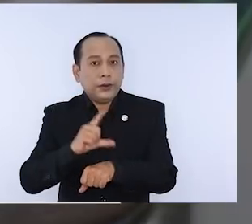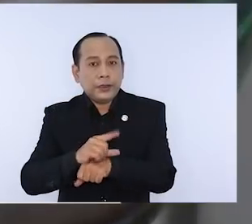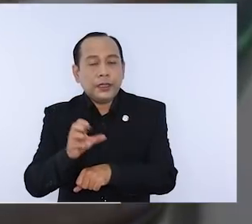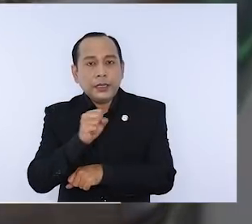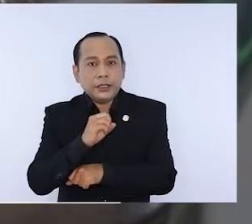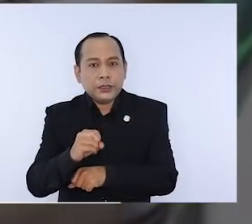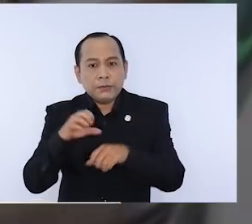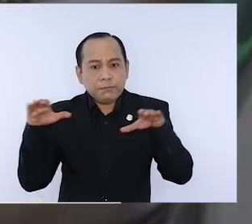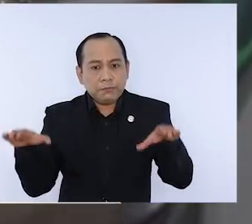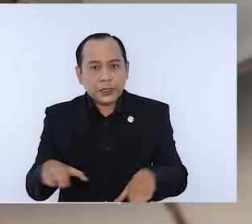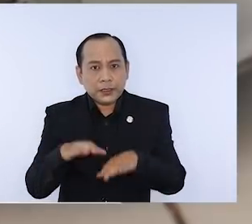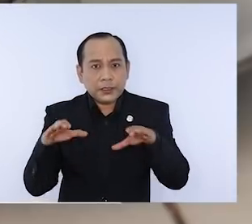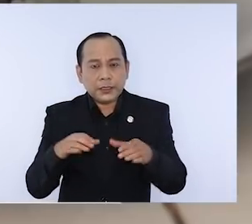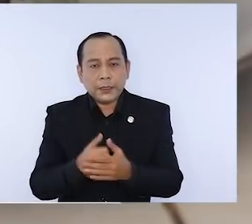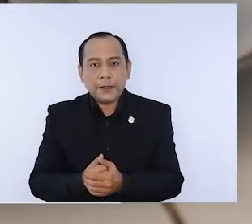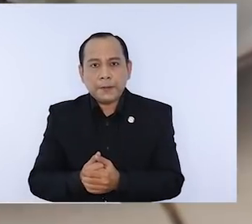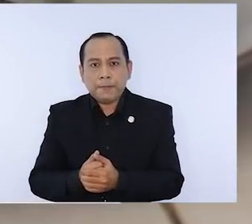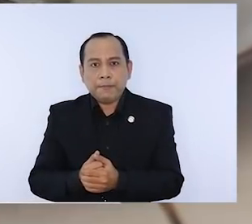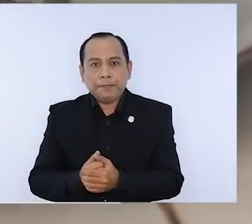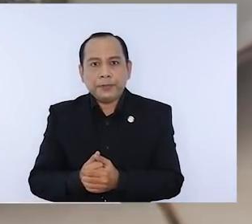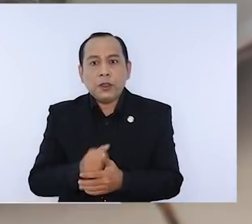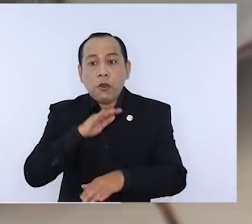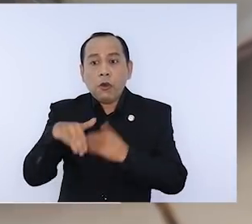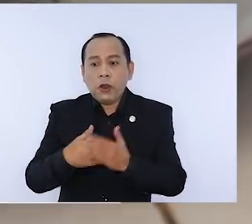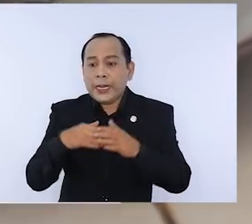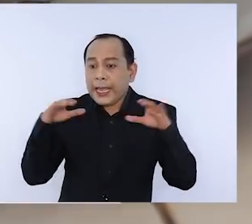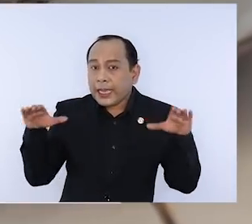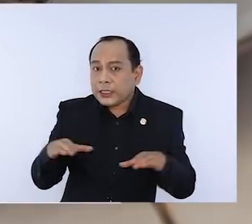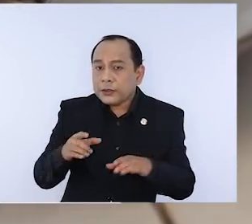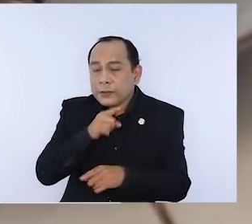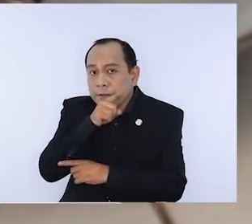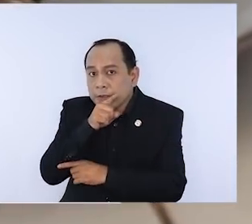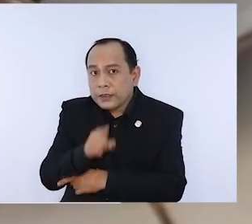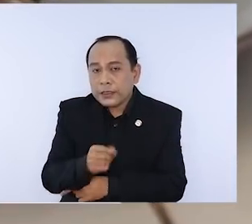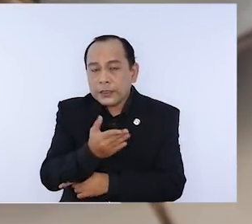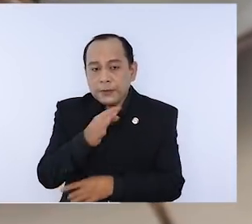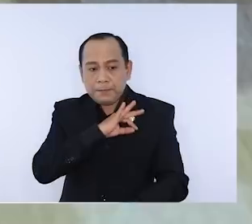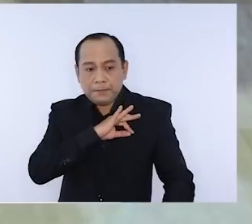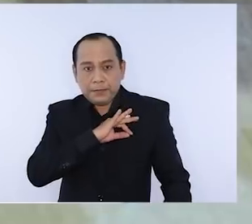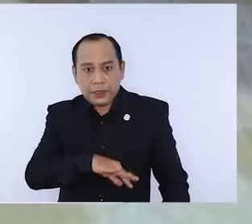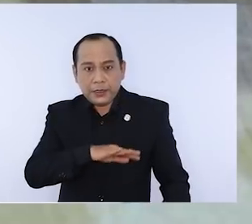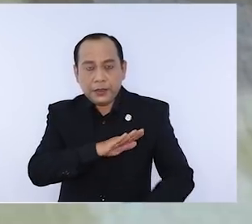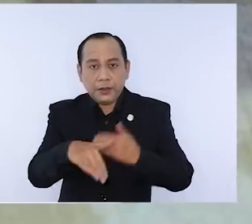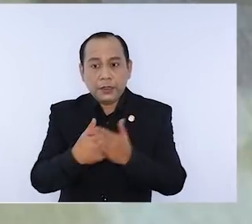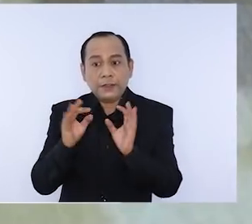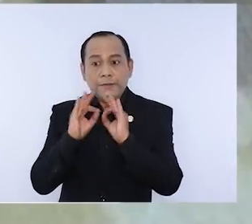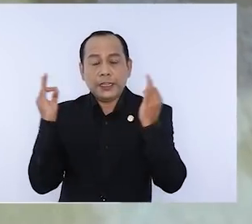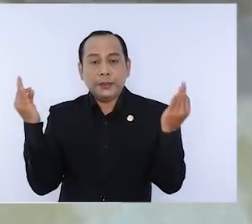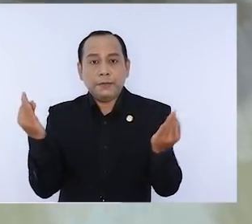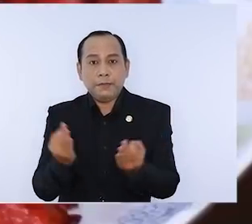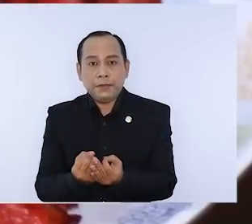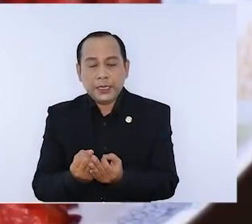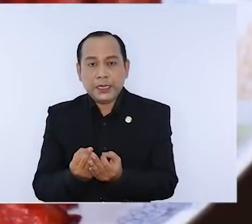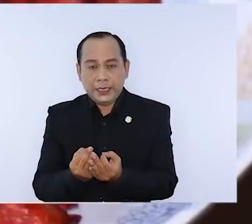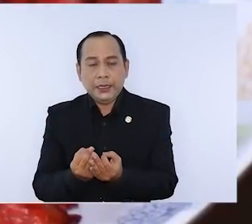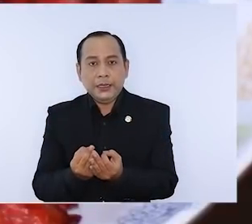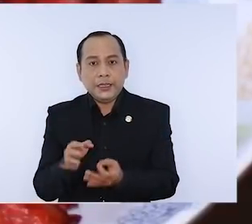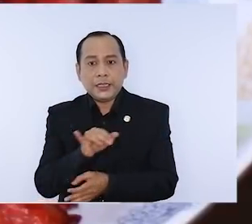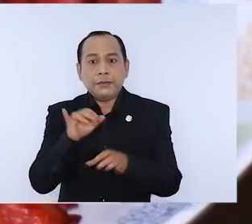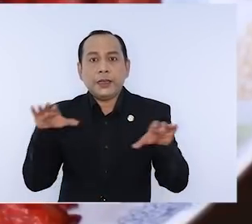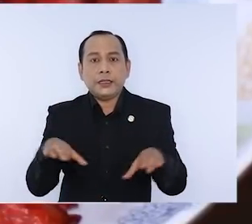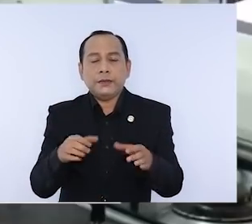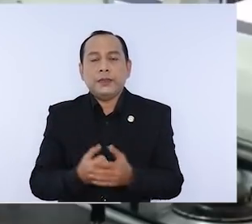upang may sagawa ang mga follow-up activities upang matiyak na pakikinabangan ng mga sambahayan ang aktibidad na